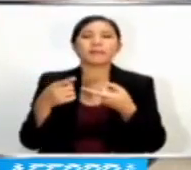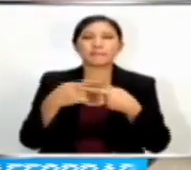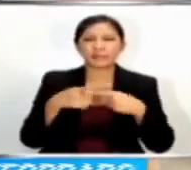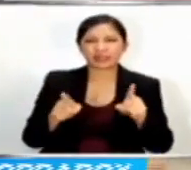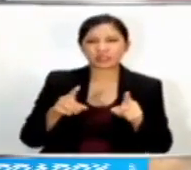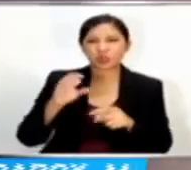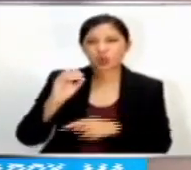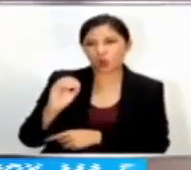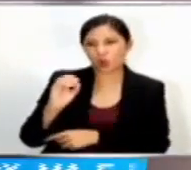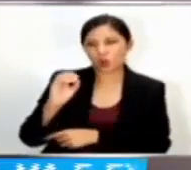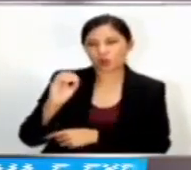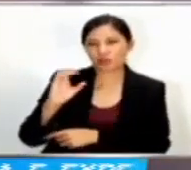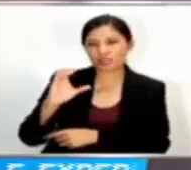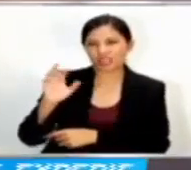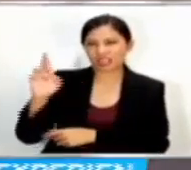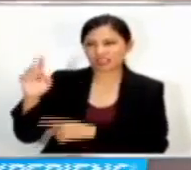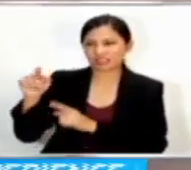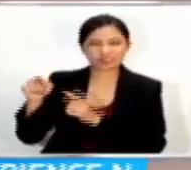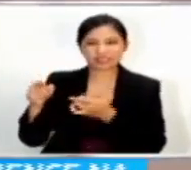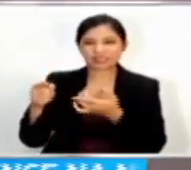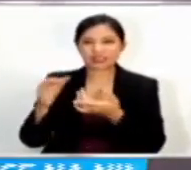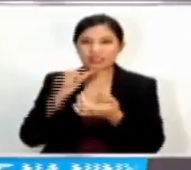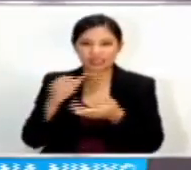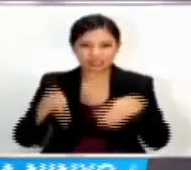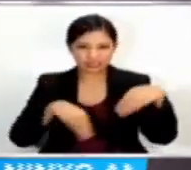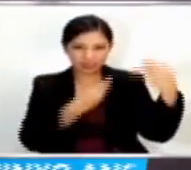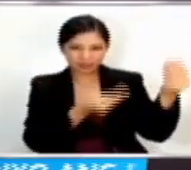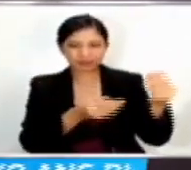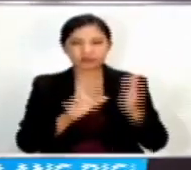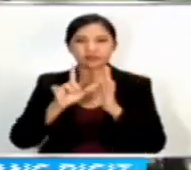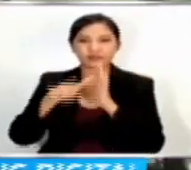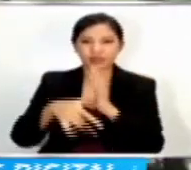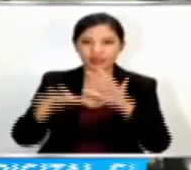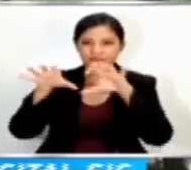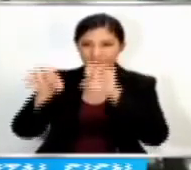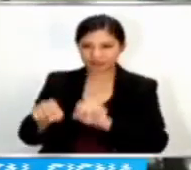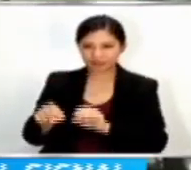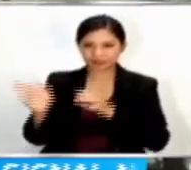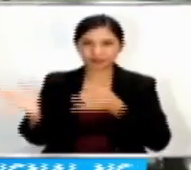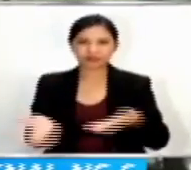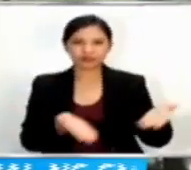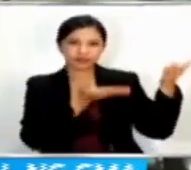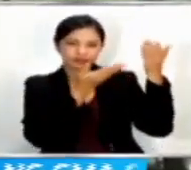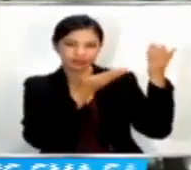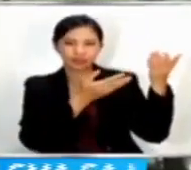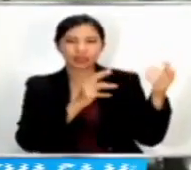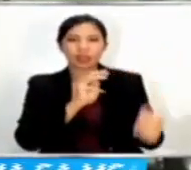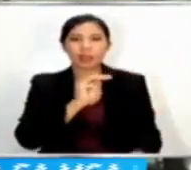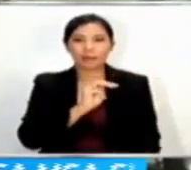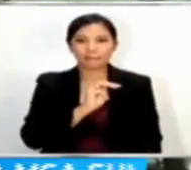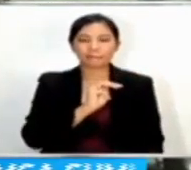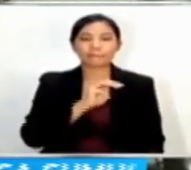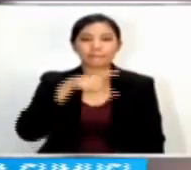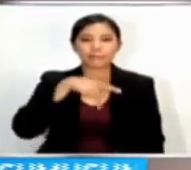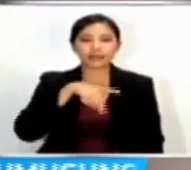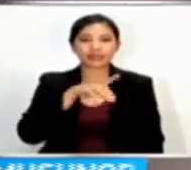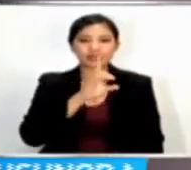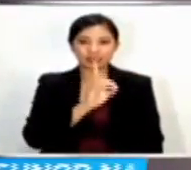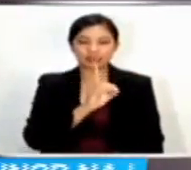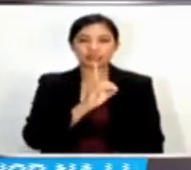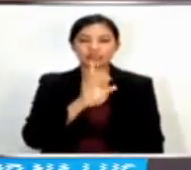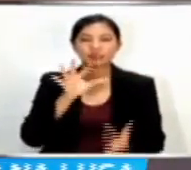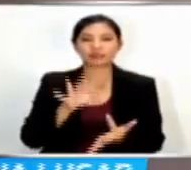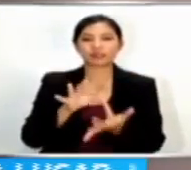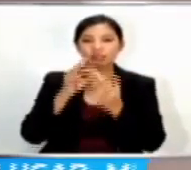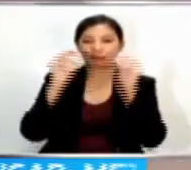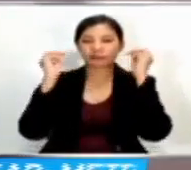dalang lisensya po. Hinuli rin ng babae kalaunan at dinala sa tanggapan ng MPD, Special Mayor's Reaction Team. Tumanggi